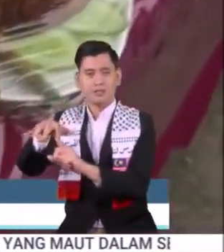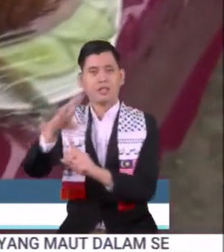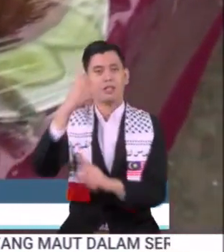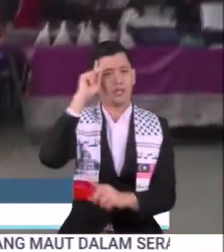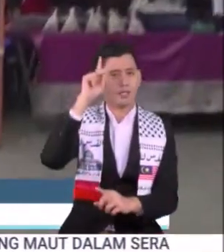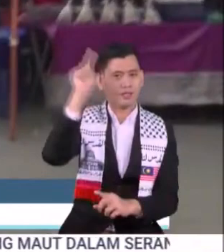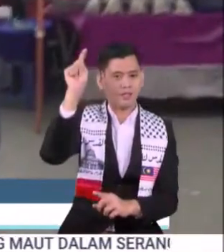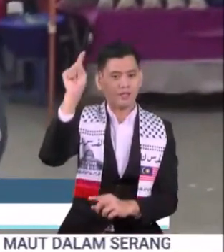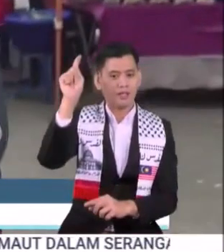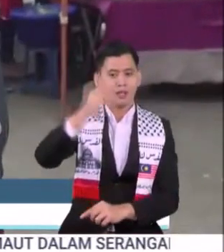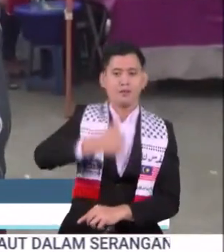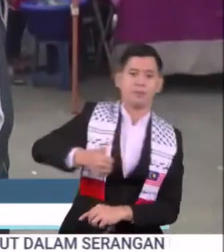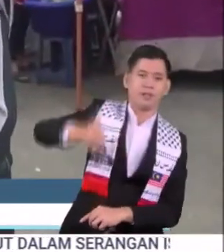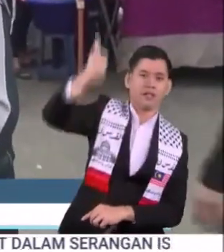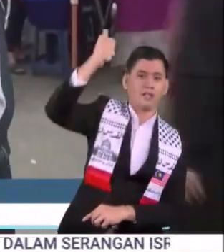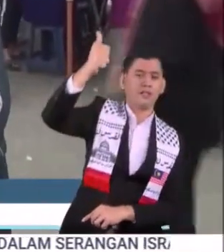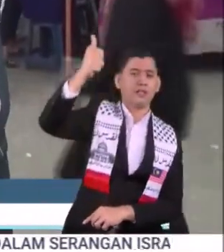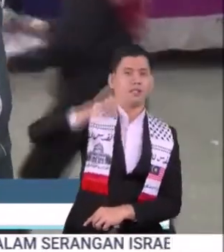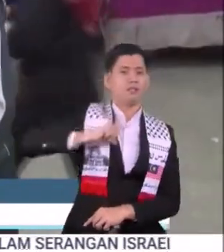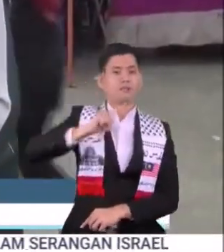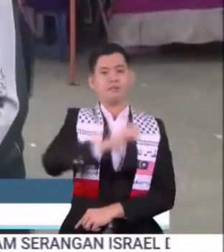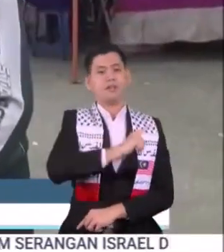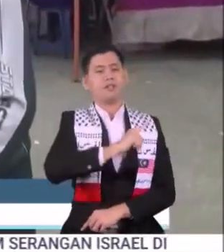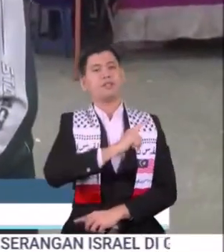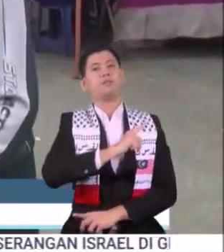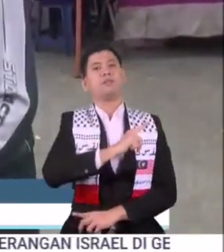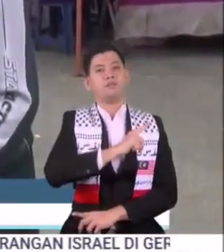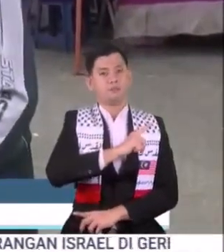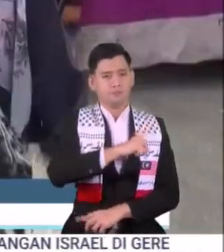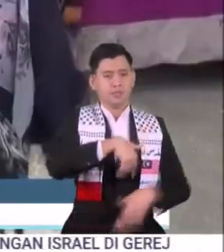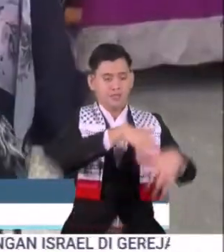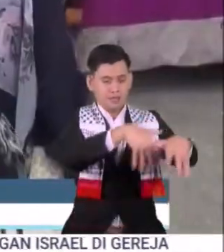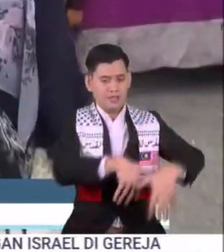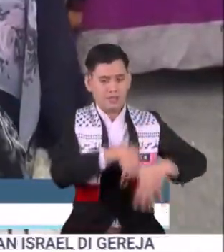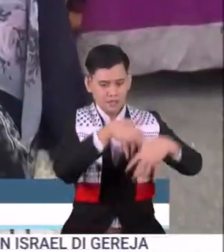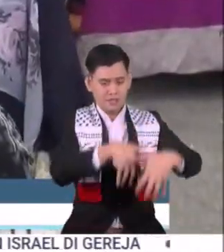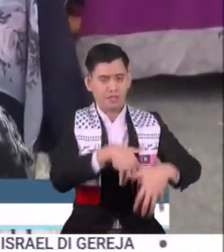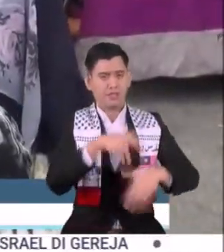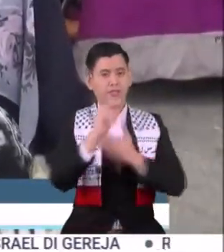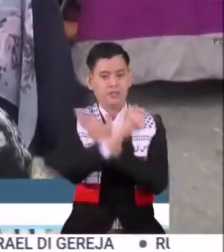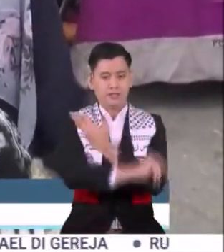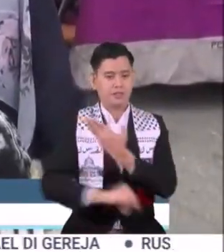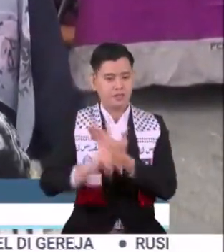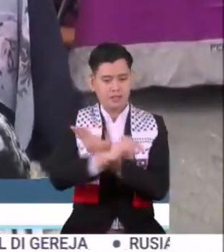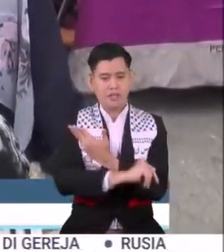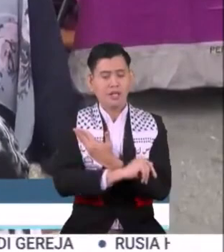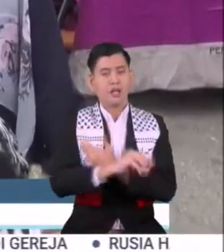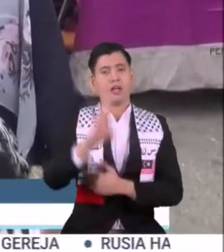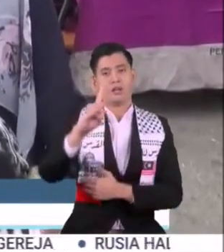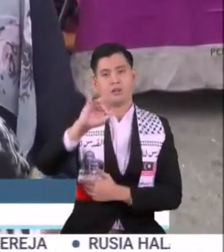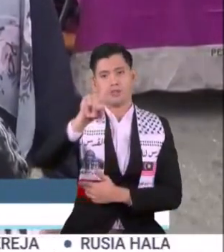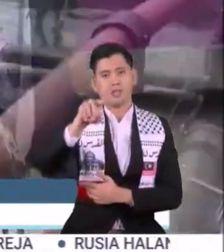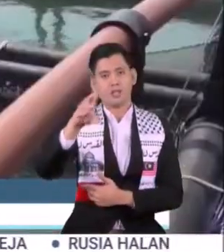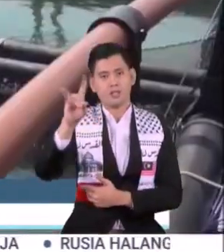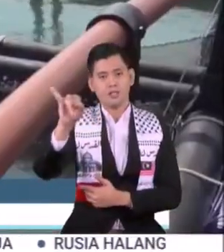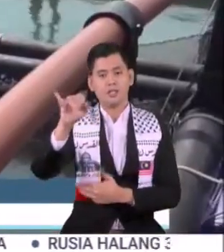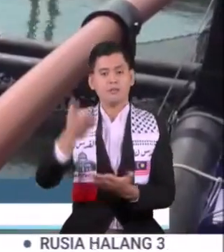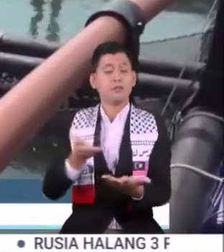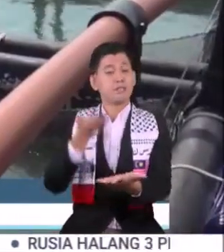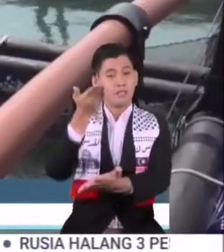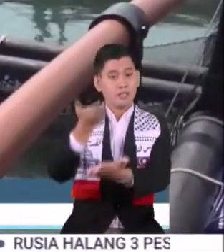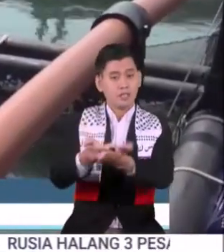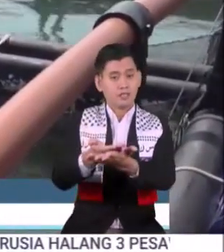tur hadir pengarah lembaga pemasaran pertanian persekutuan Negeri nokman Hashim sementara ruzaidi juga menyarankan para